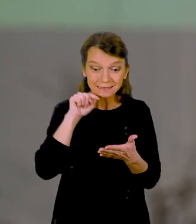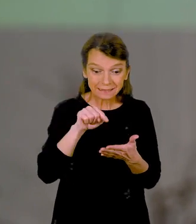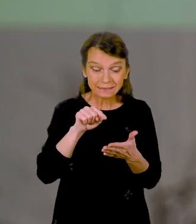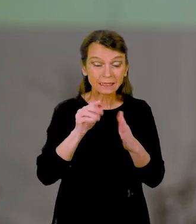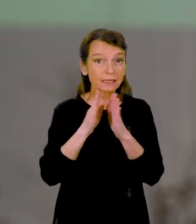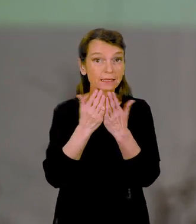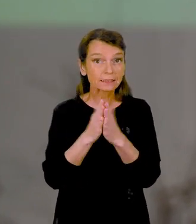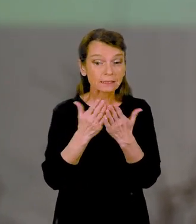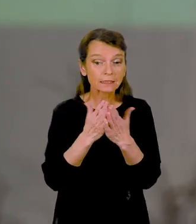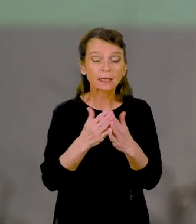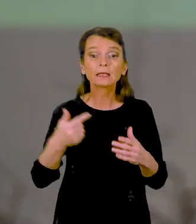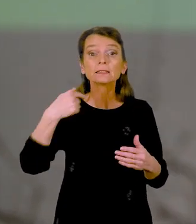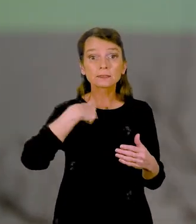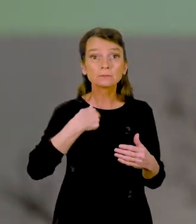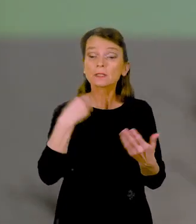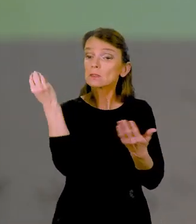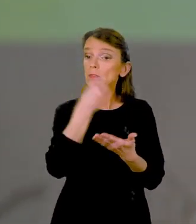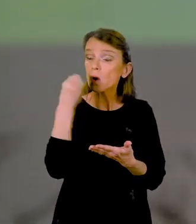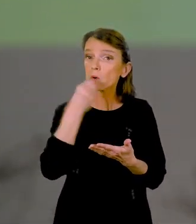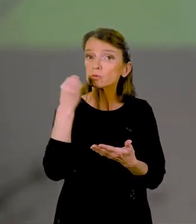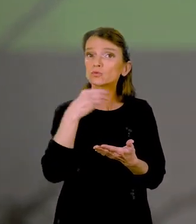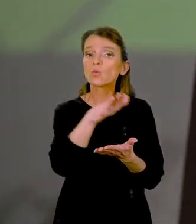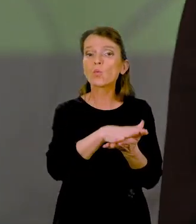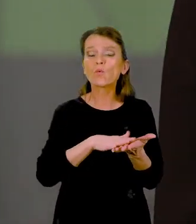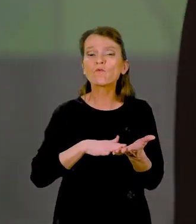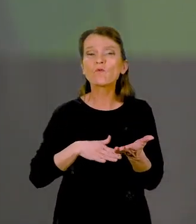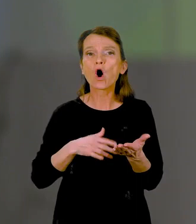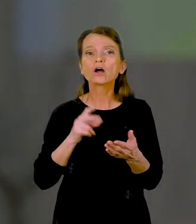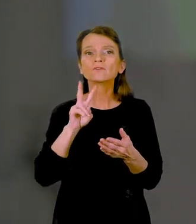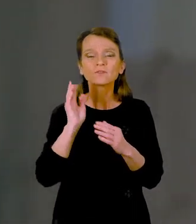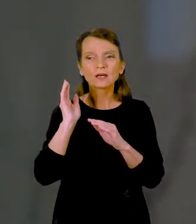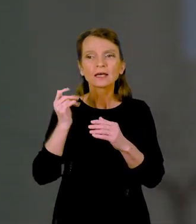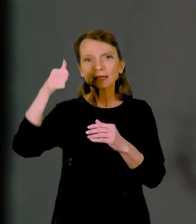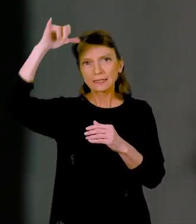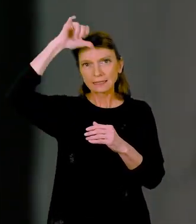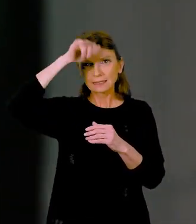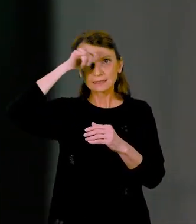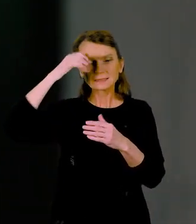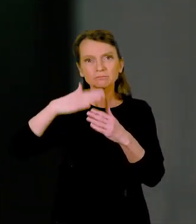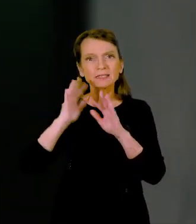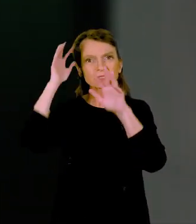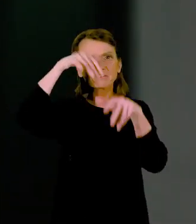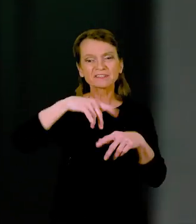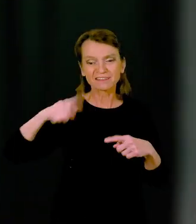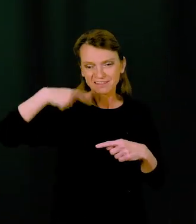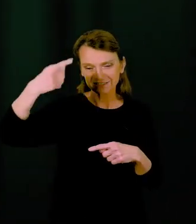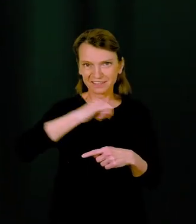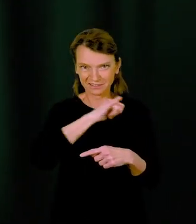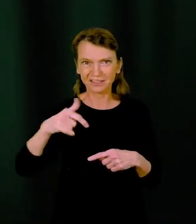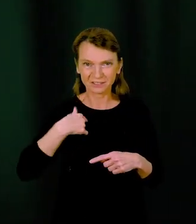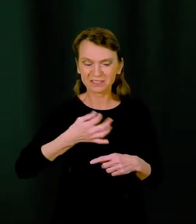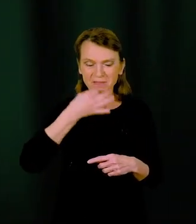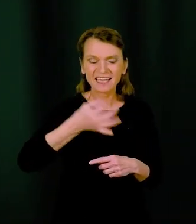Iz te knjige sem se naučil uvod k Krstu pri Savici, ki sem ga naslednje leto ob kulturnem